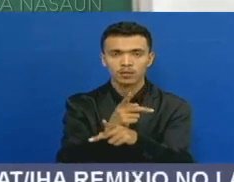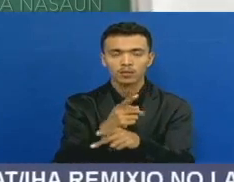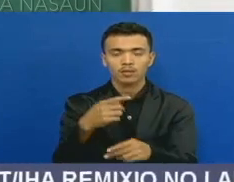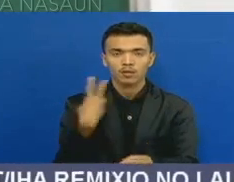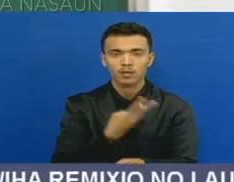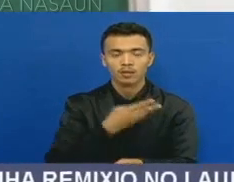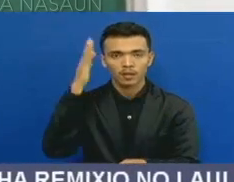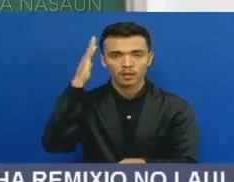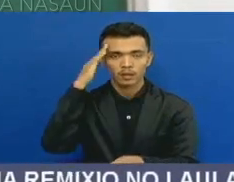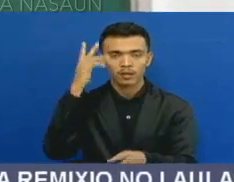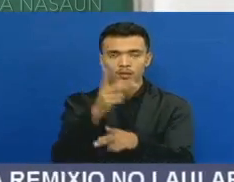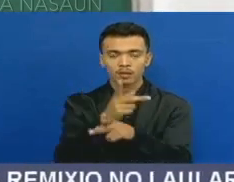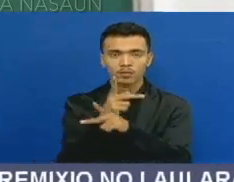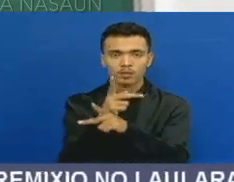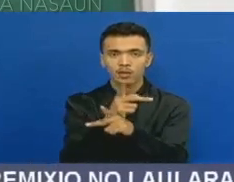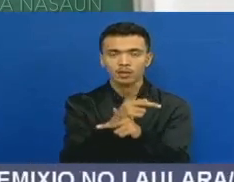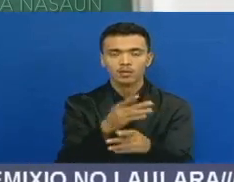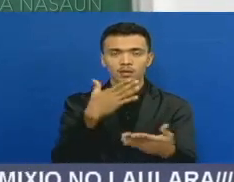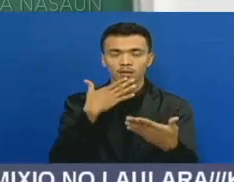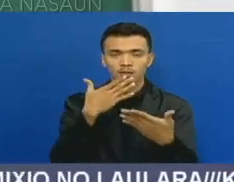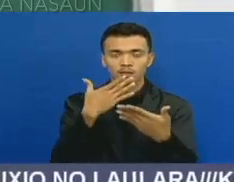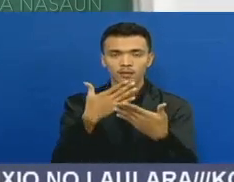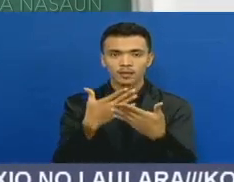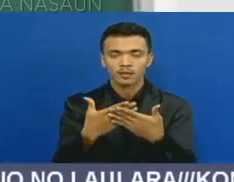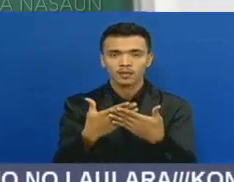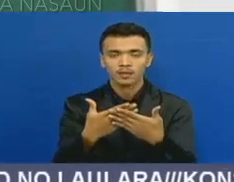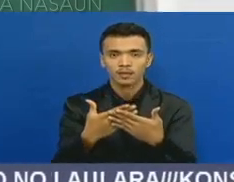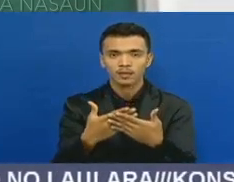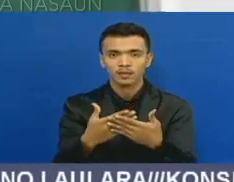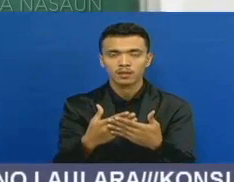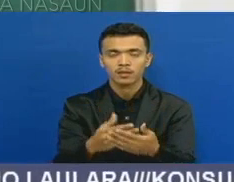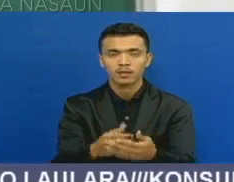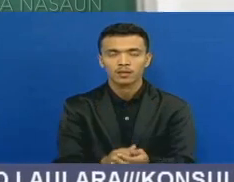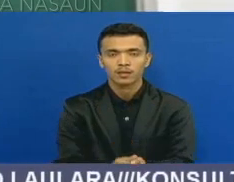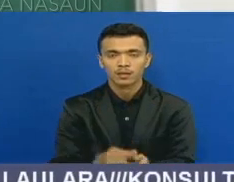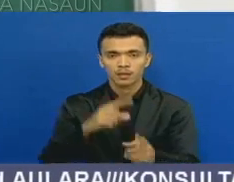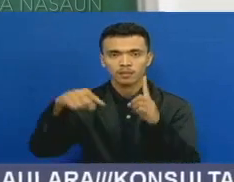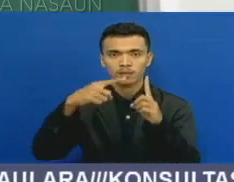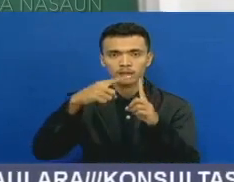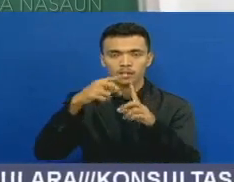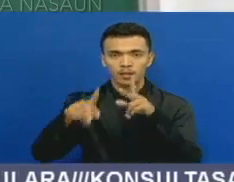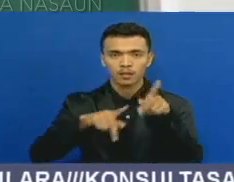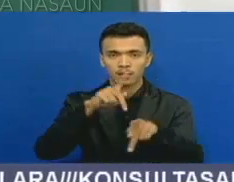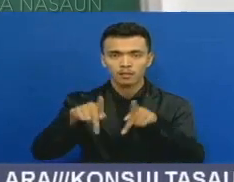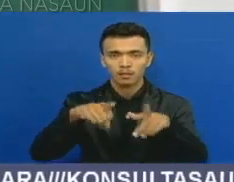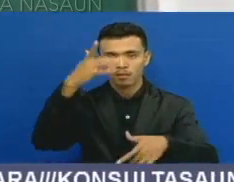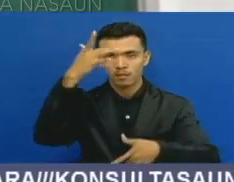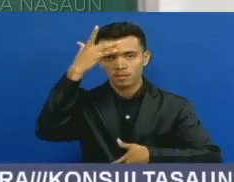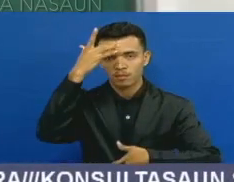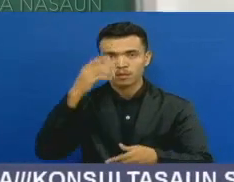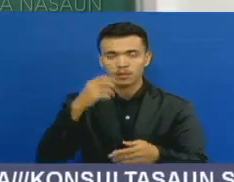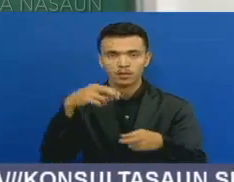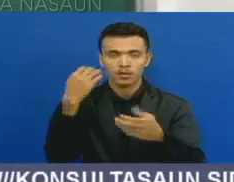ni kata prevensau ni macam si dia tu si baratu, berhiri mulu moras atau ni kustu